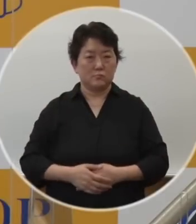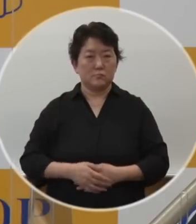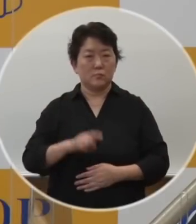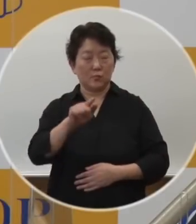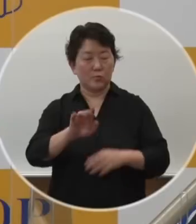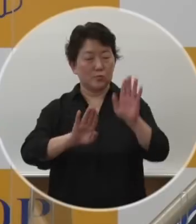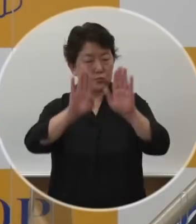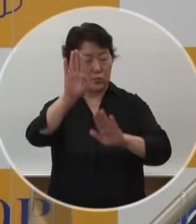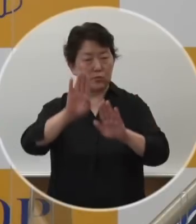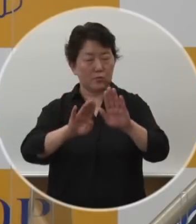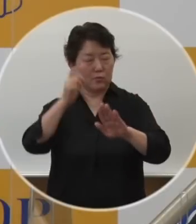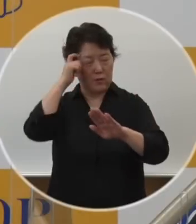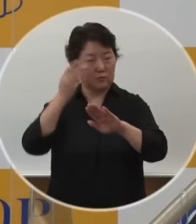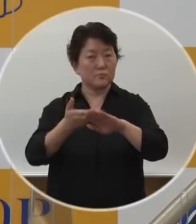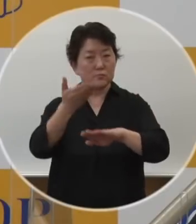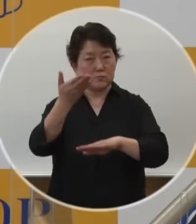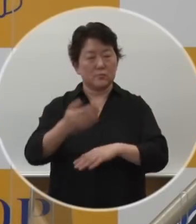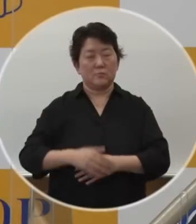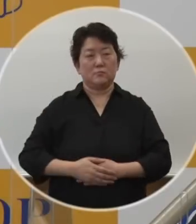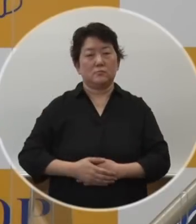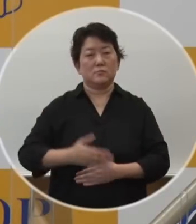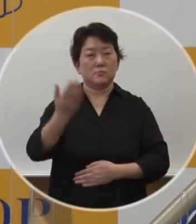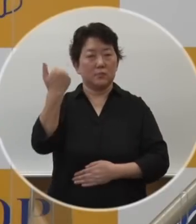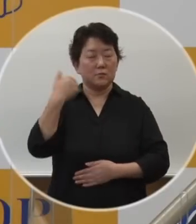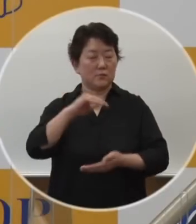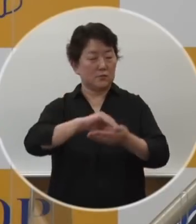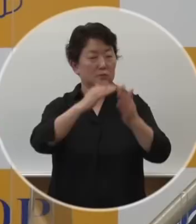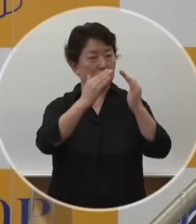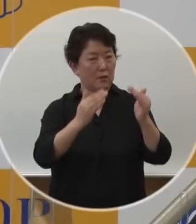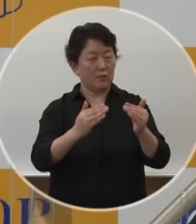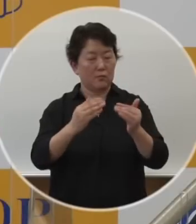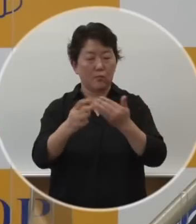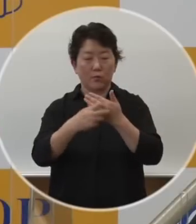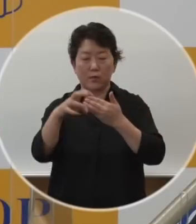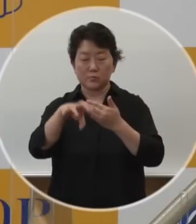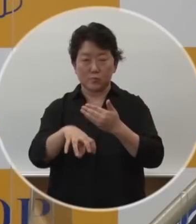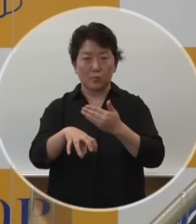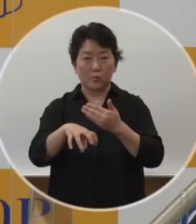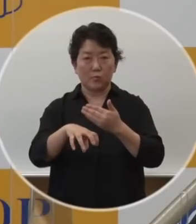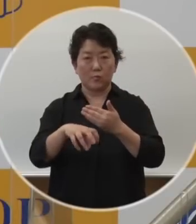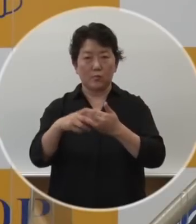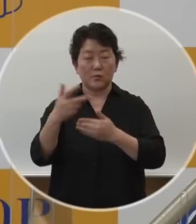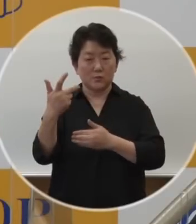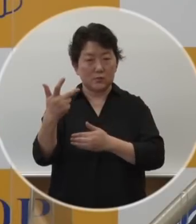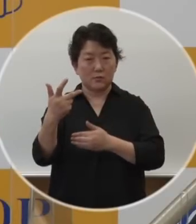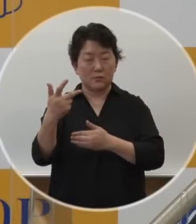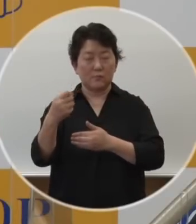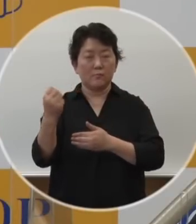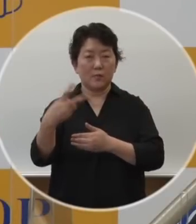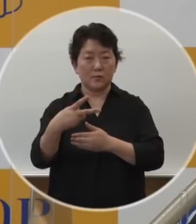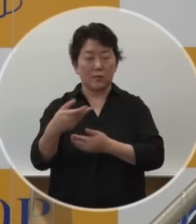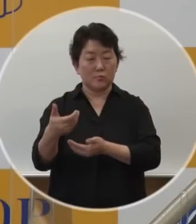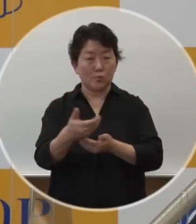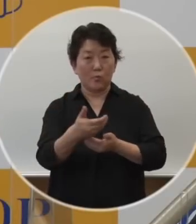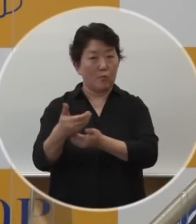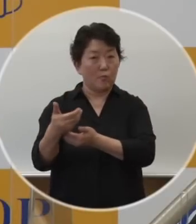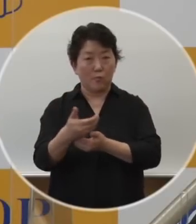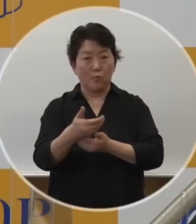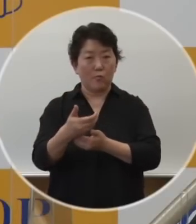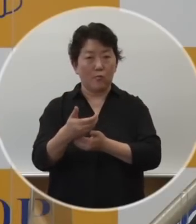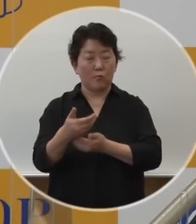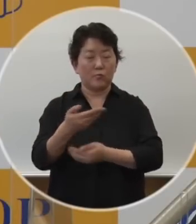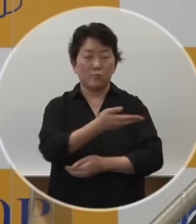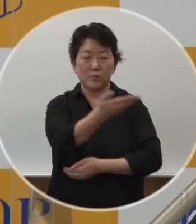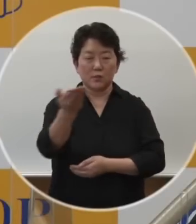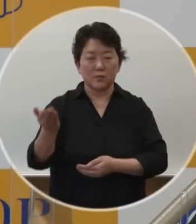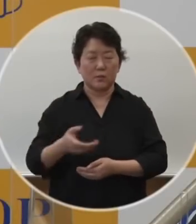このような状況を踏まえ、先日、医師会、保健所、今治市並びに今治消防の